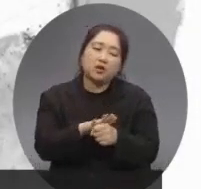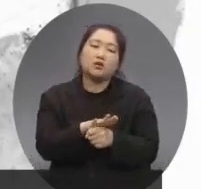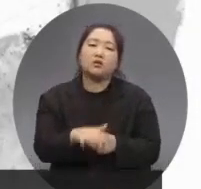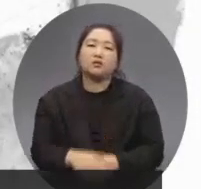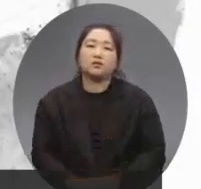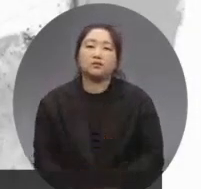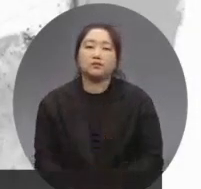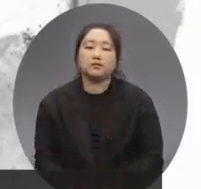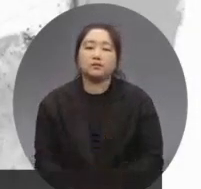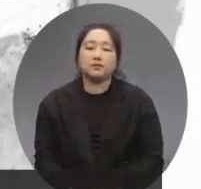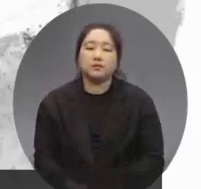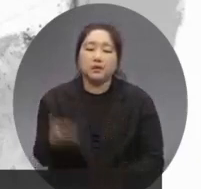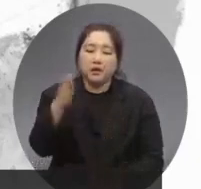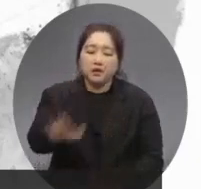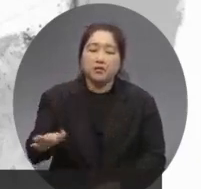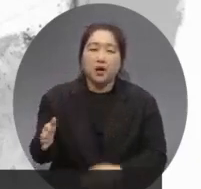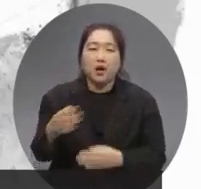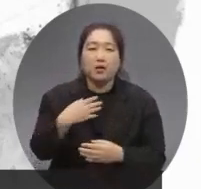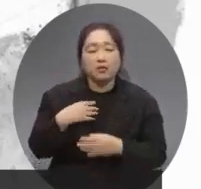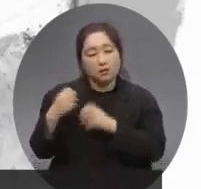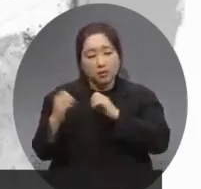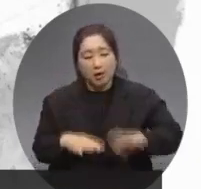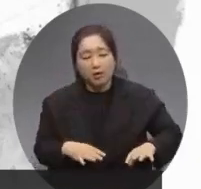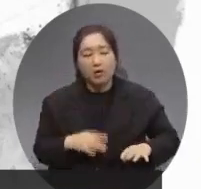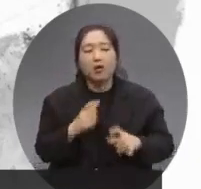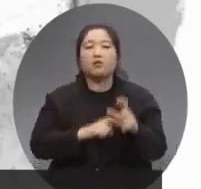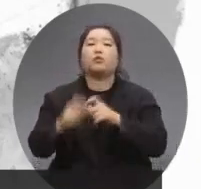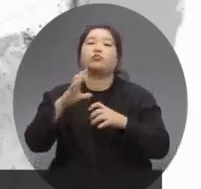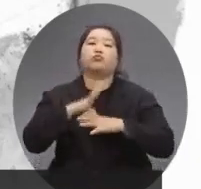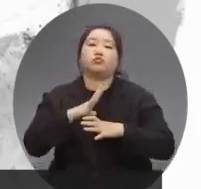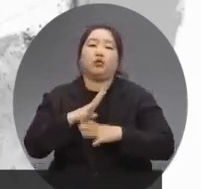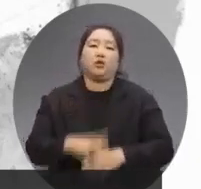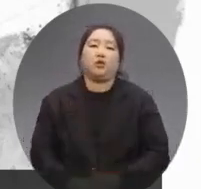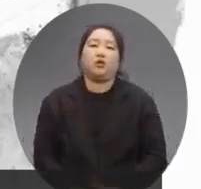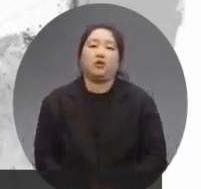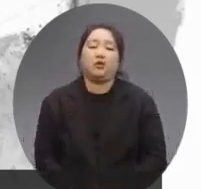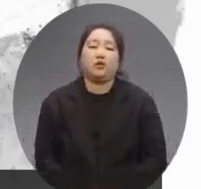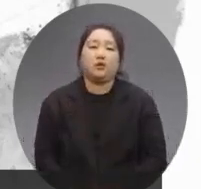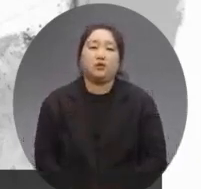듯이. 하지만 버려지는 게 더 무서웠다.